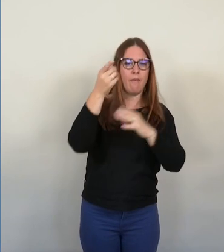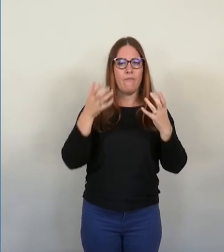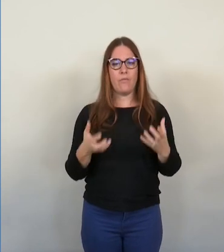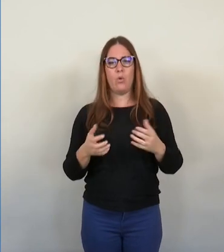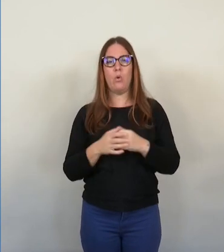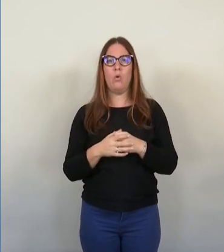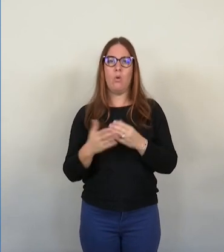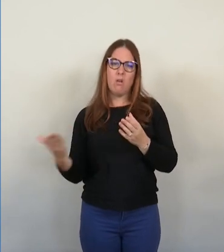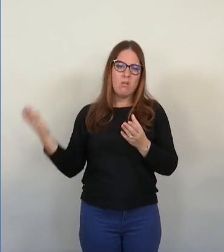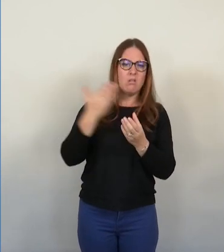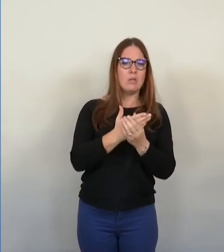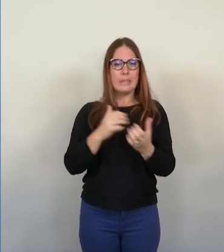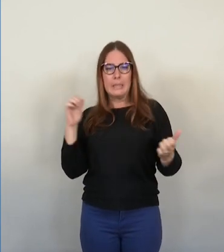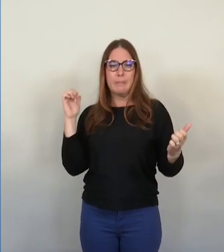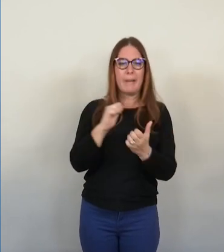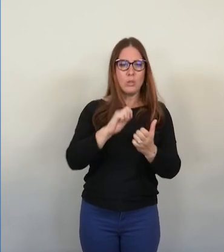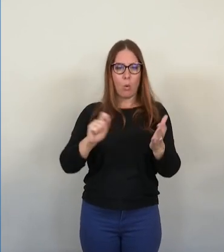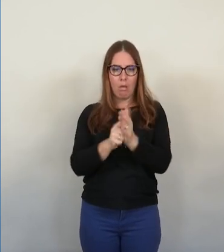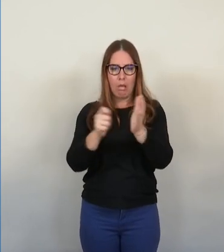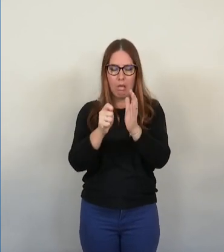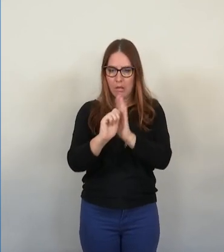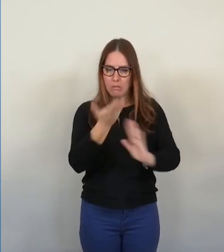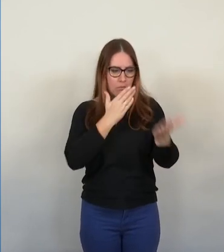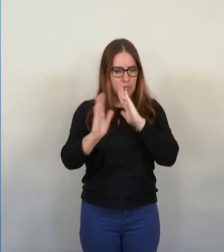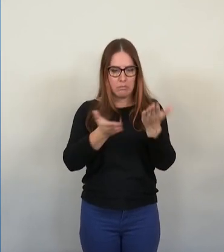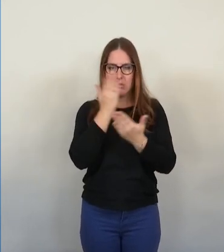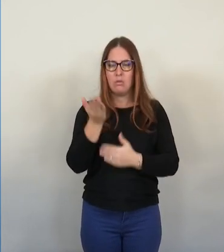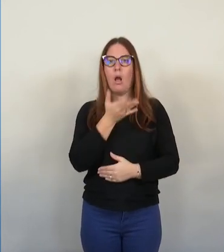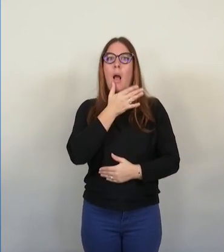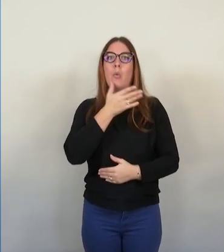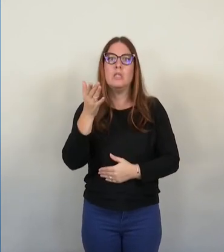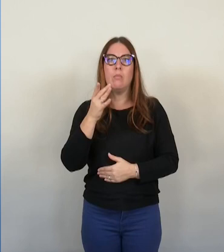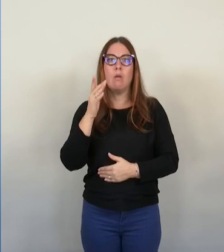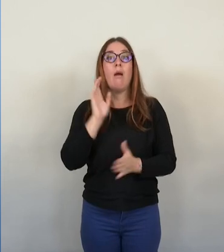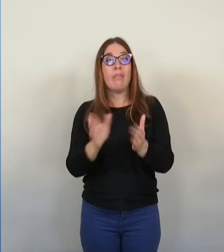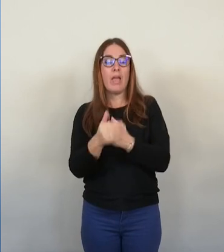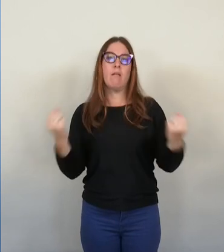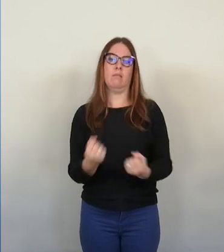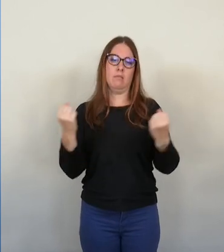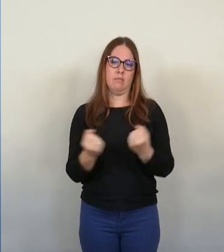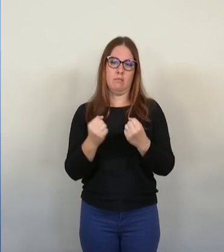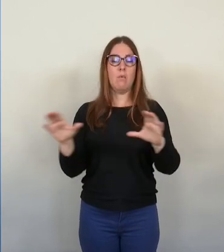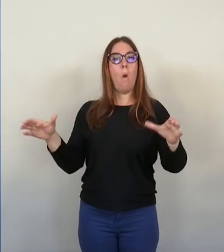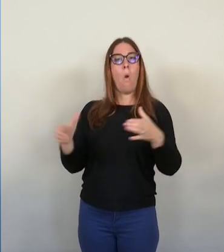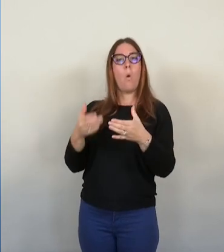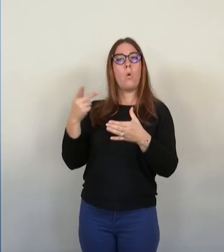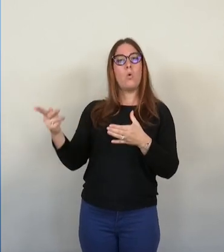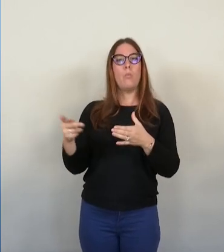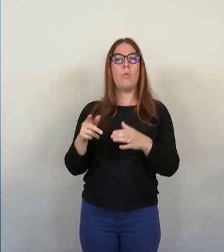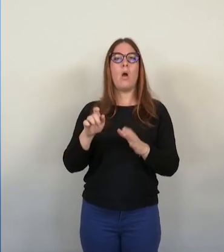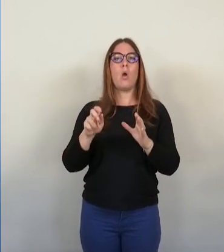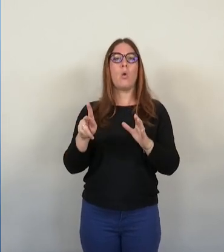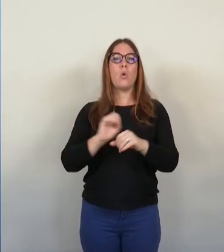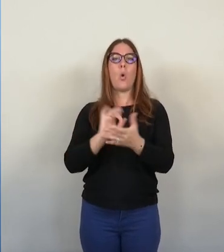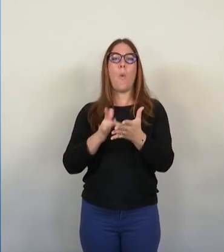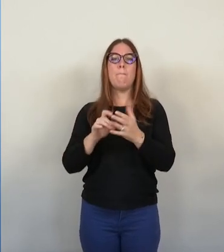d'imposer une pression et un calendrier irréaliste porté par des enjeux de communication la tribune de votre groupe dans le dernier gremag écriante